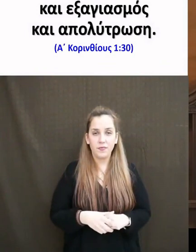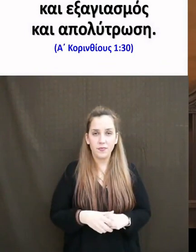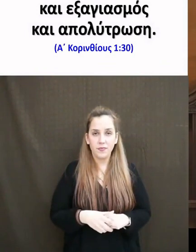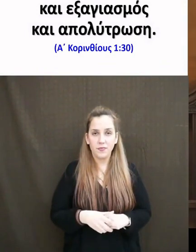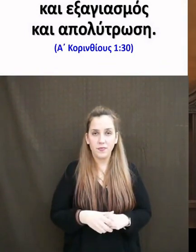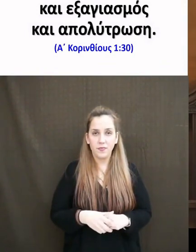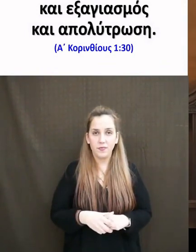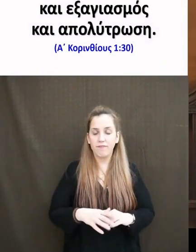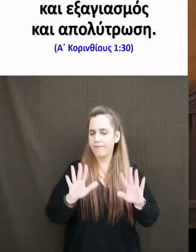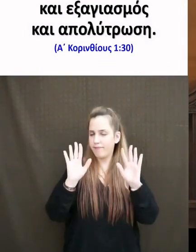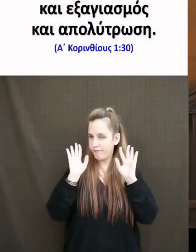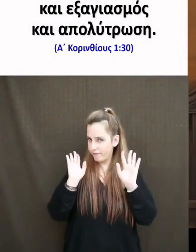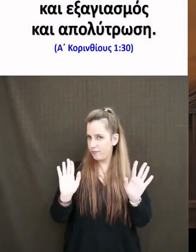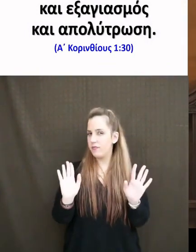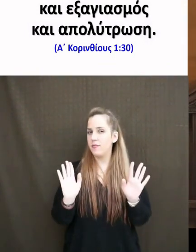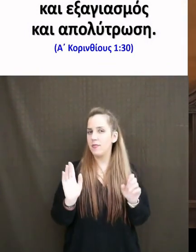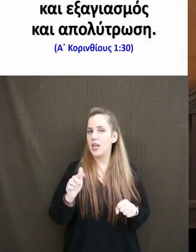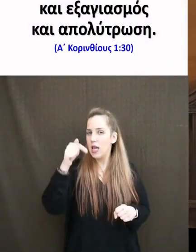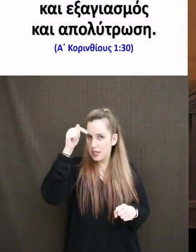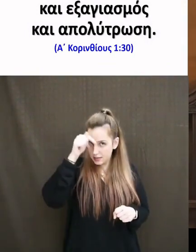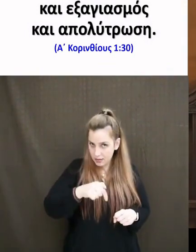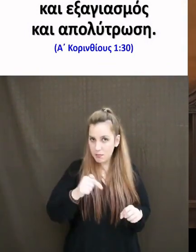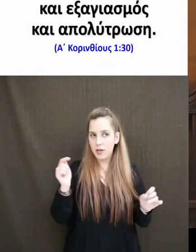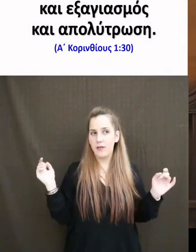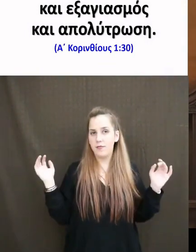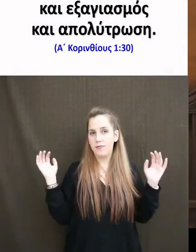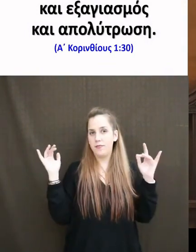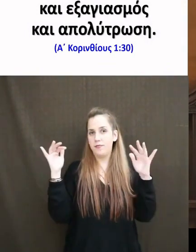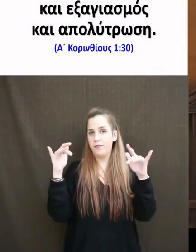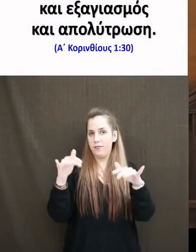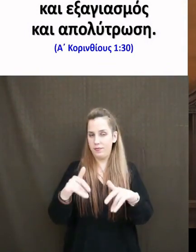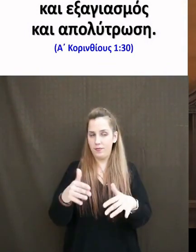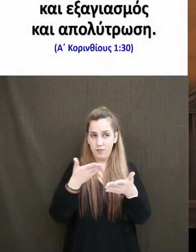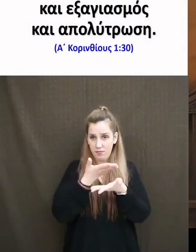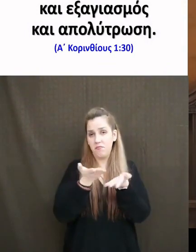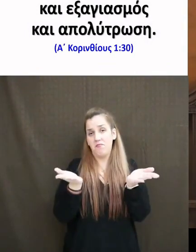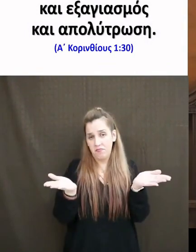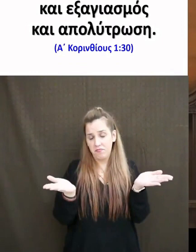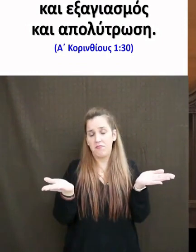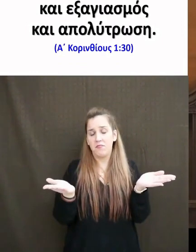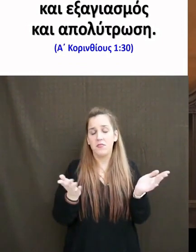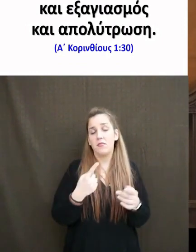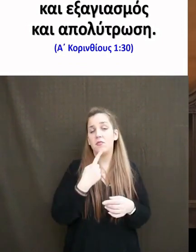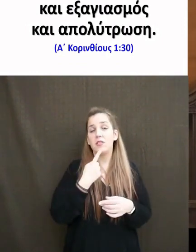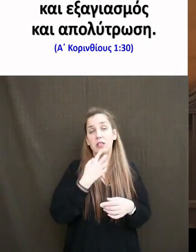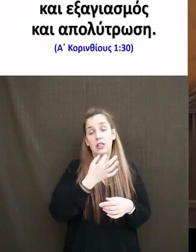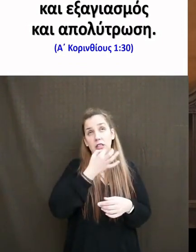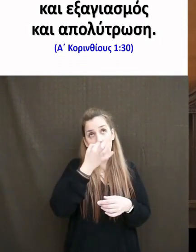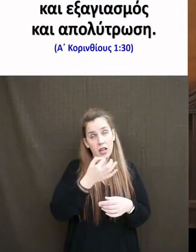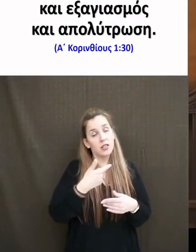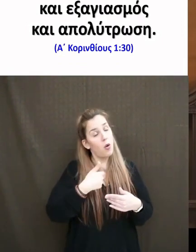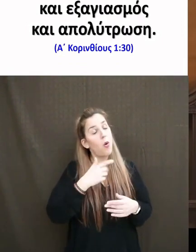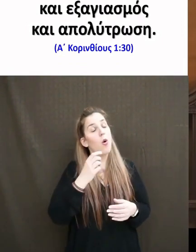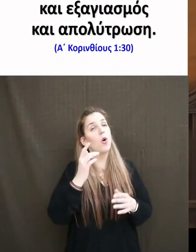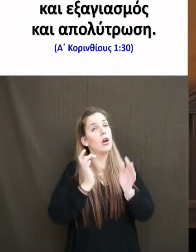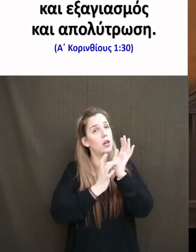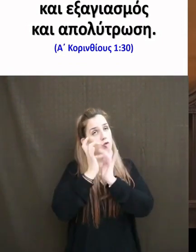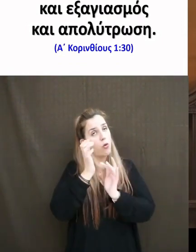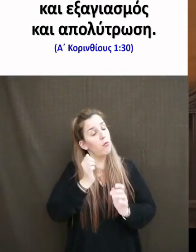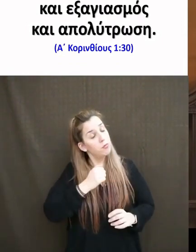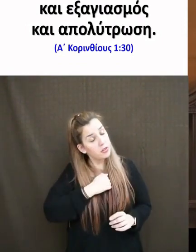σήμερα είσαι εδώ και με τα λόγια σου λες πιστεύω στο Χριστό, αλλά στην πράξη βαθιά μέσα